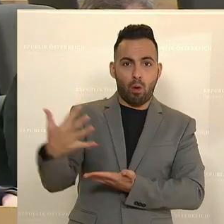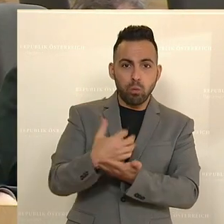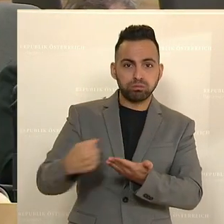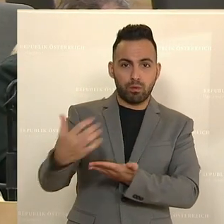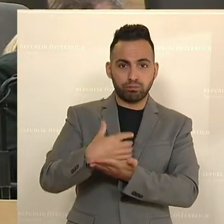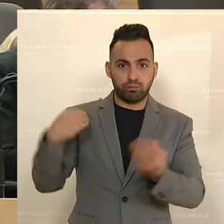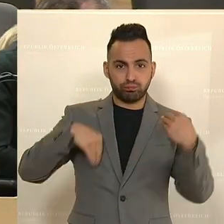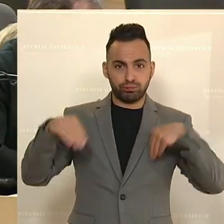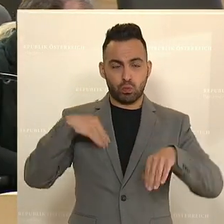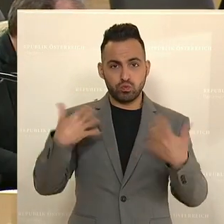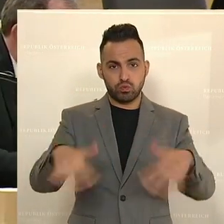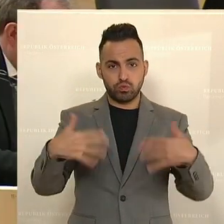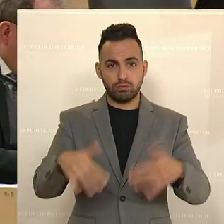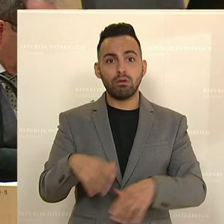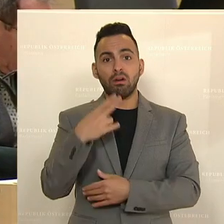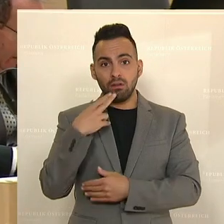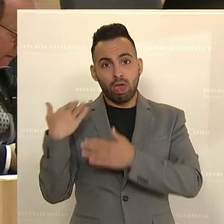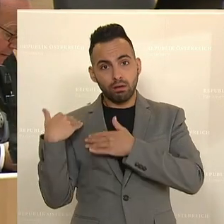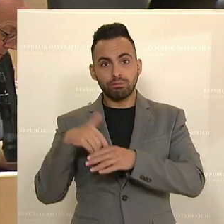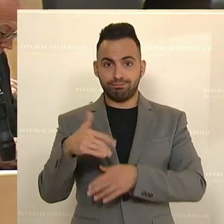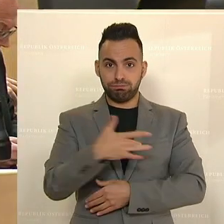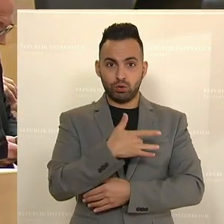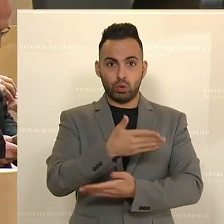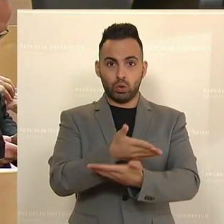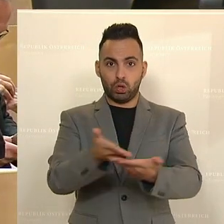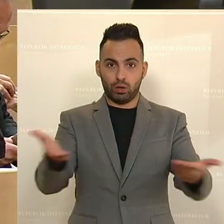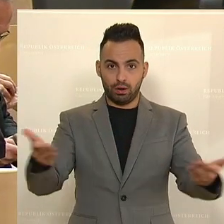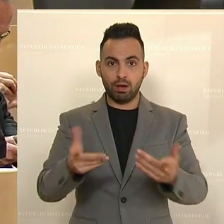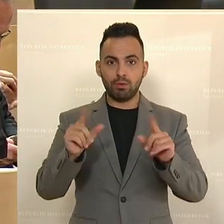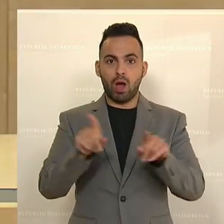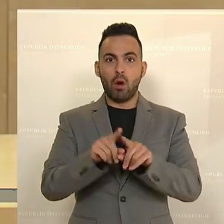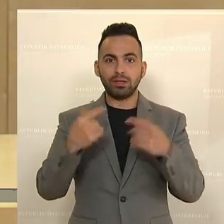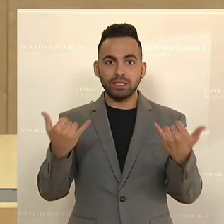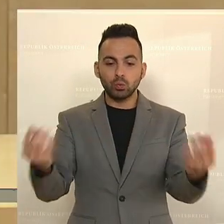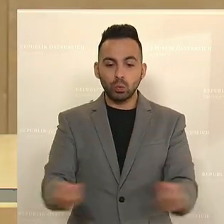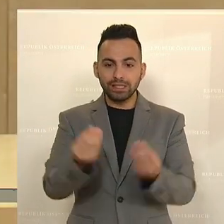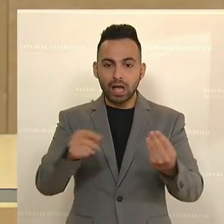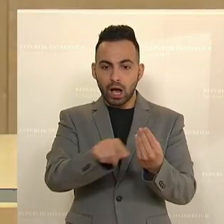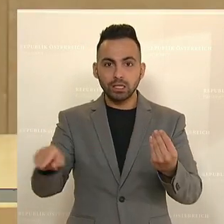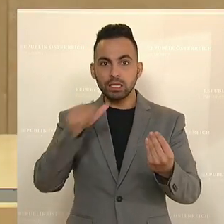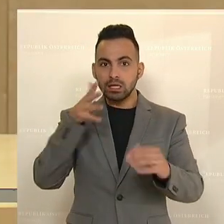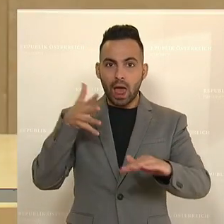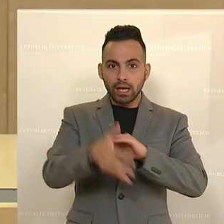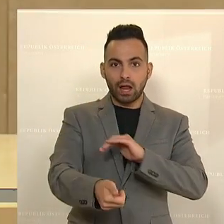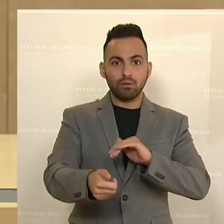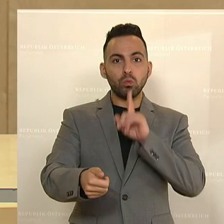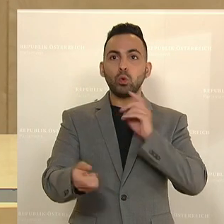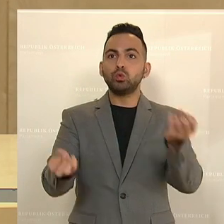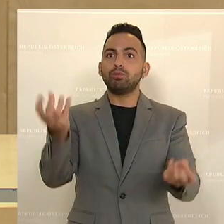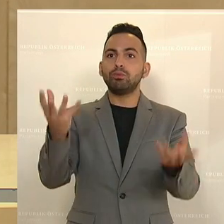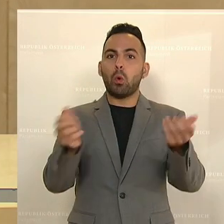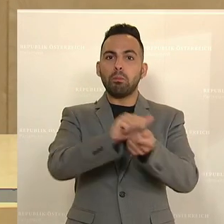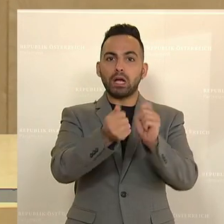alles geht zulasten unserer Bürger und sie greifen eben in die Ursachen nicht ein, sie bekämpfen nur die Symptome. Und ein